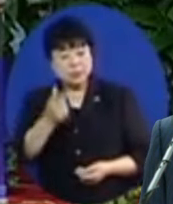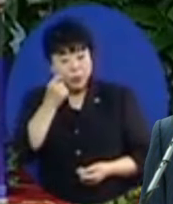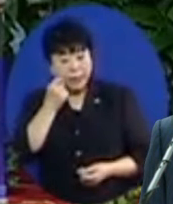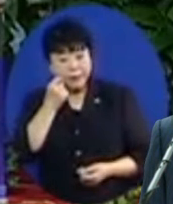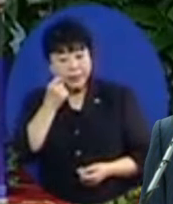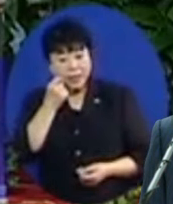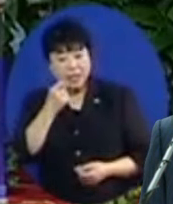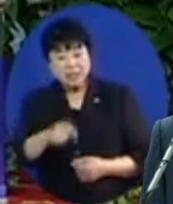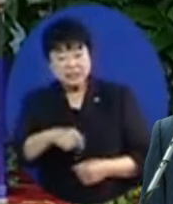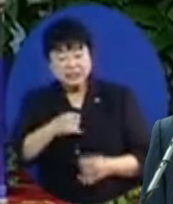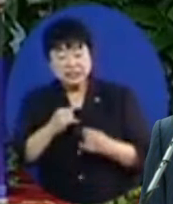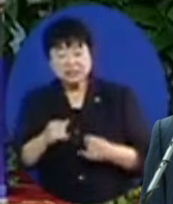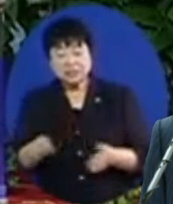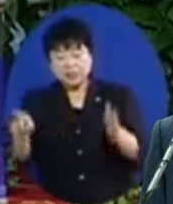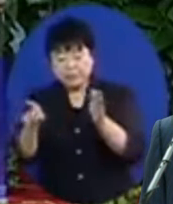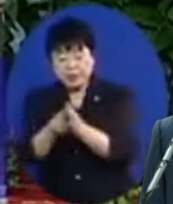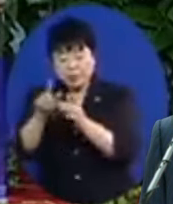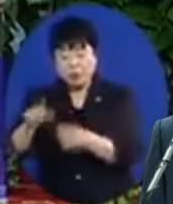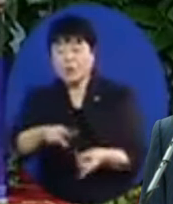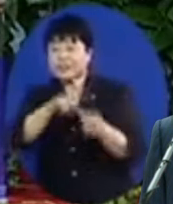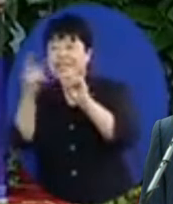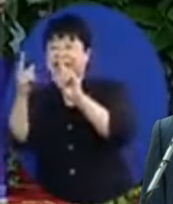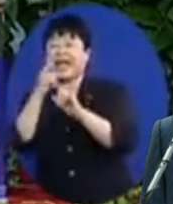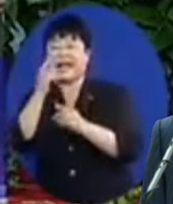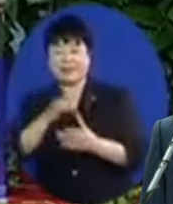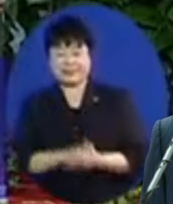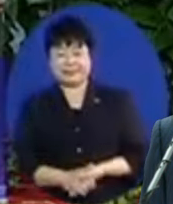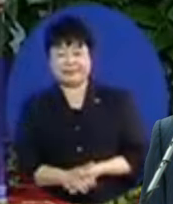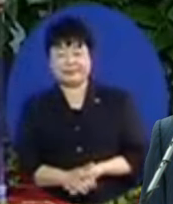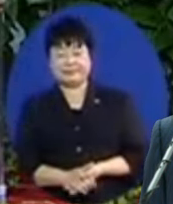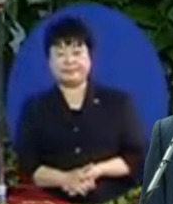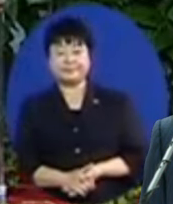분명하니 의인은 믿음으로 살리라 하였음이라.